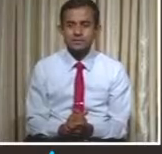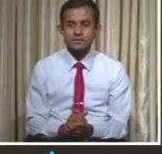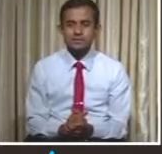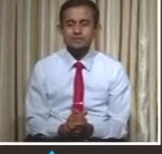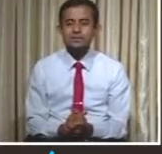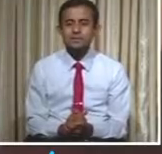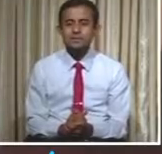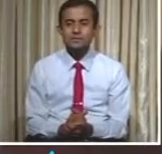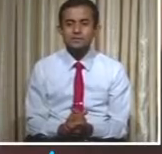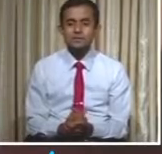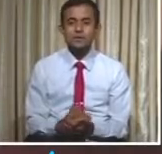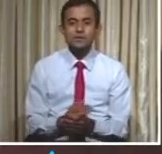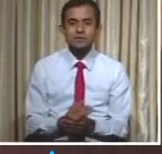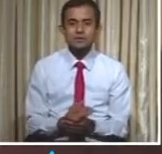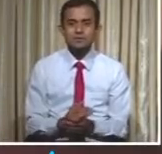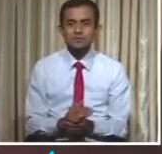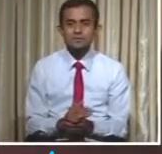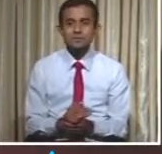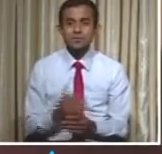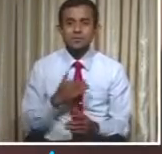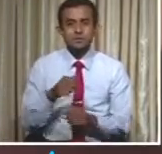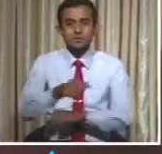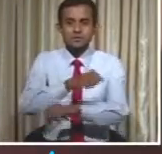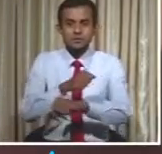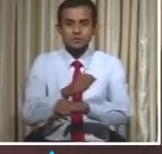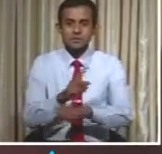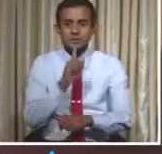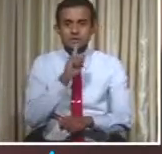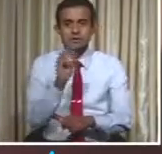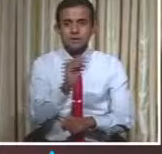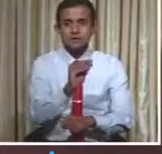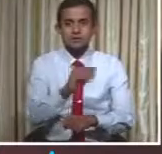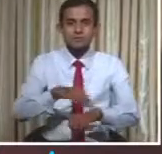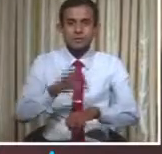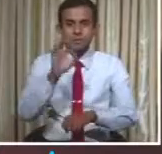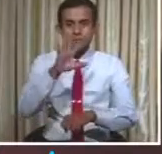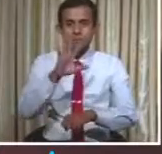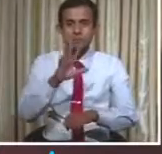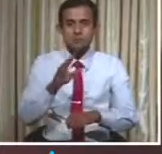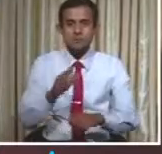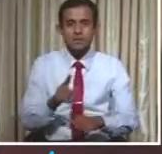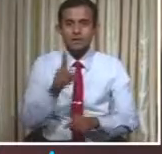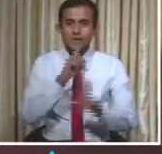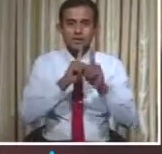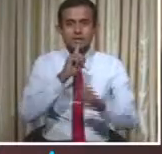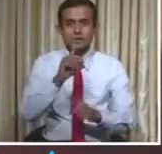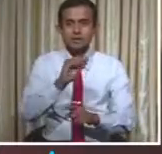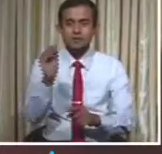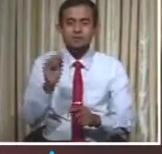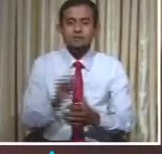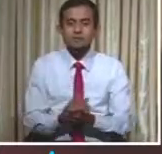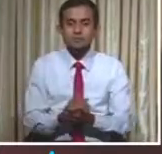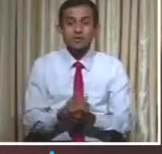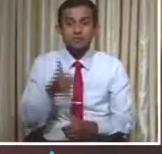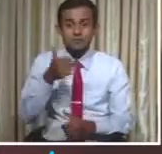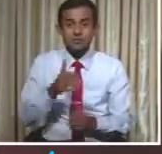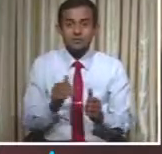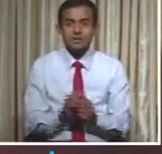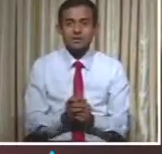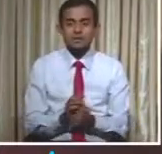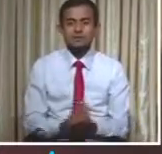ගරු කතානායකතුමා අපි ඔබතුමාට අපේ සංවිධායකතුමා හරහා කියන්න අපිට විනාඩි 5ක් දෙන්න මම ඒක කතා කරලා කියන්න මේ වෙලාවේ සංවිධායකතුමා අත්‍යවශ්‍ය කටයුත්තකට